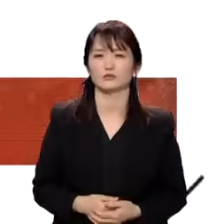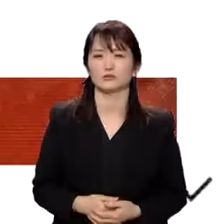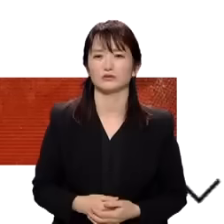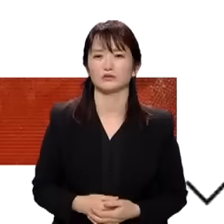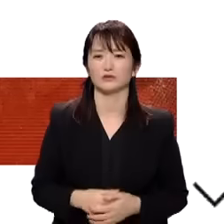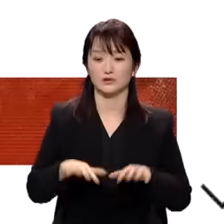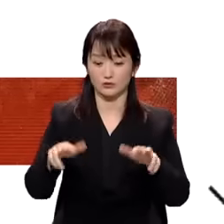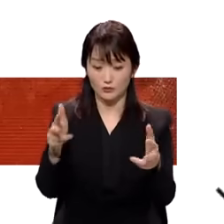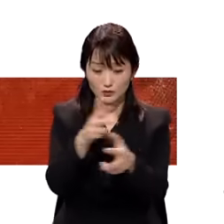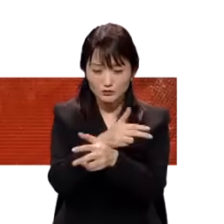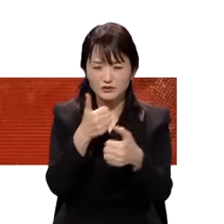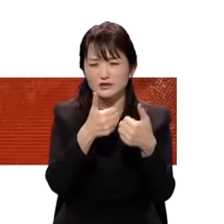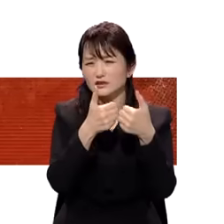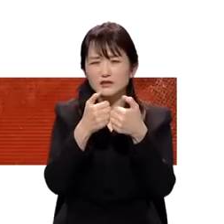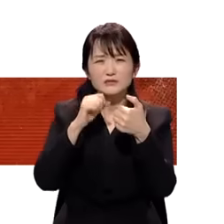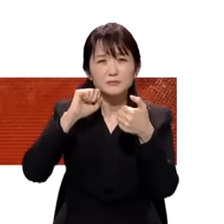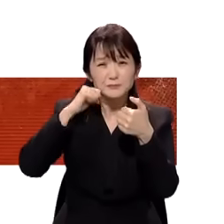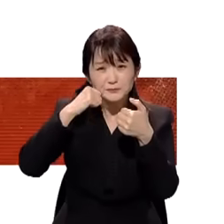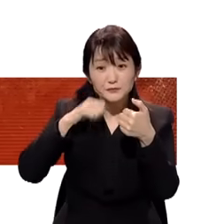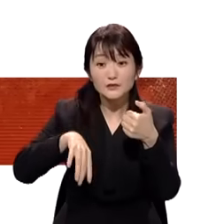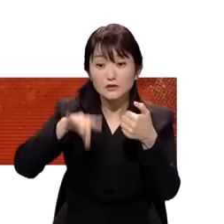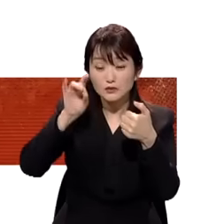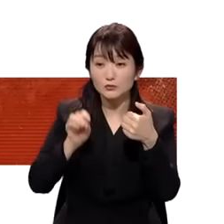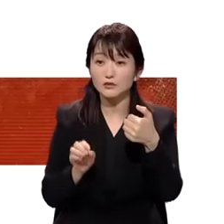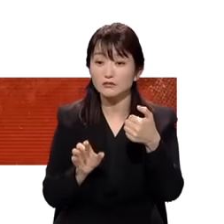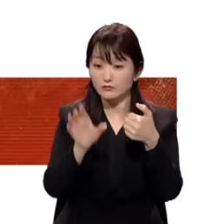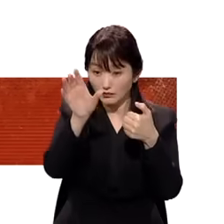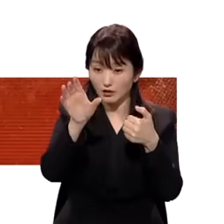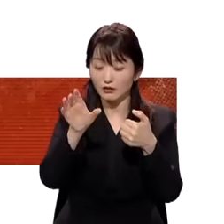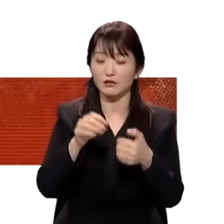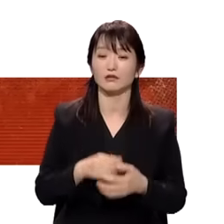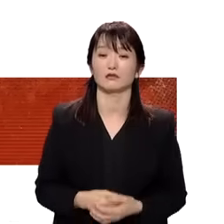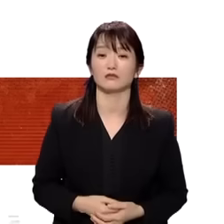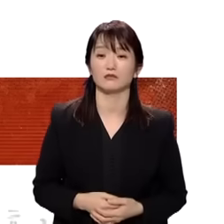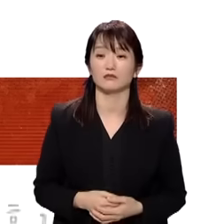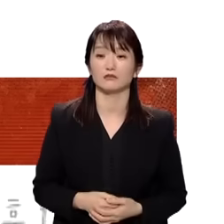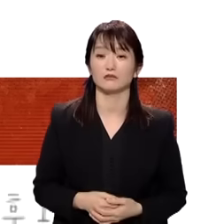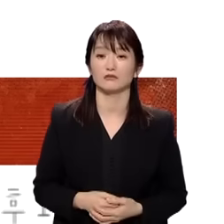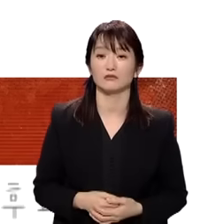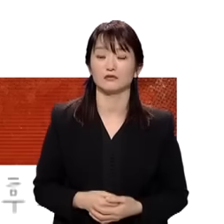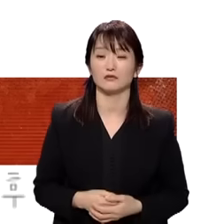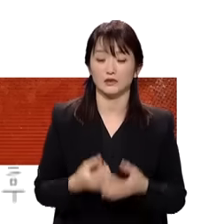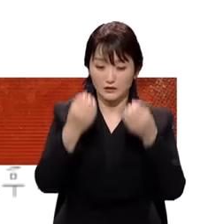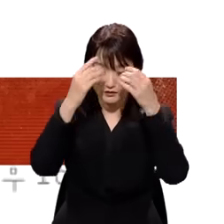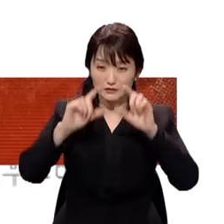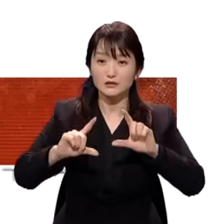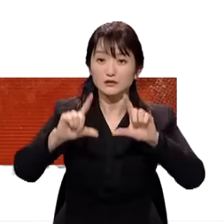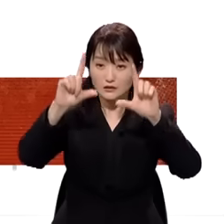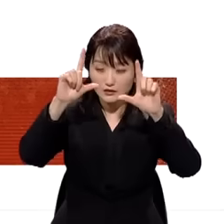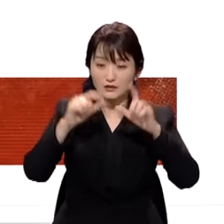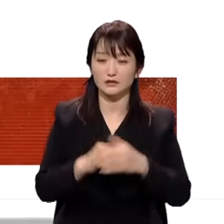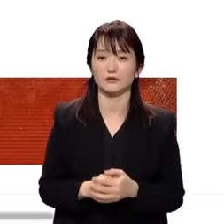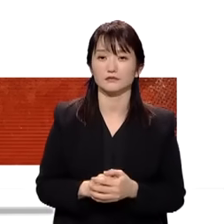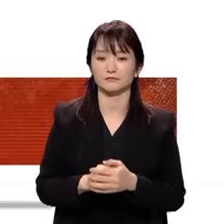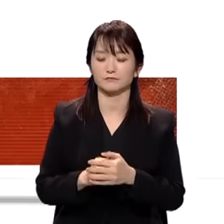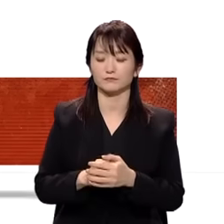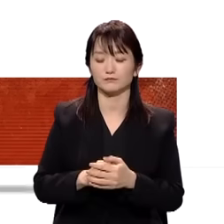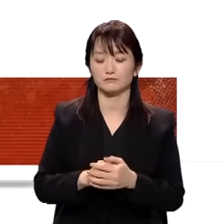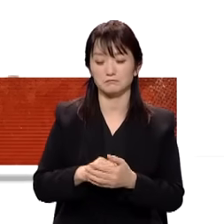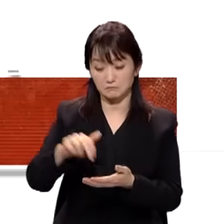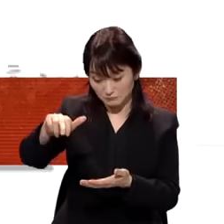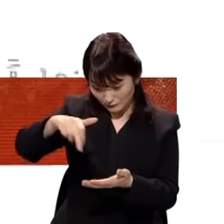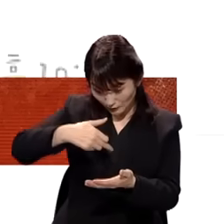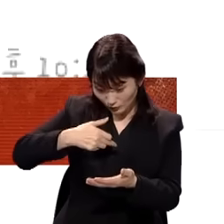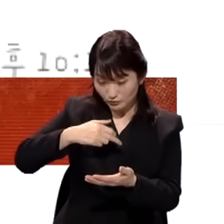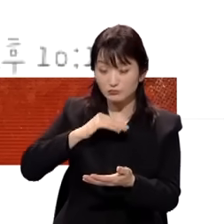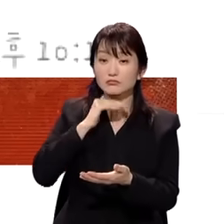이번 주간에 상담이 어렵습니다라는 답이 처음에 떴답니다. 그래서 아 그러면 1월 돼서 새해 돼서 정상적으로 답변이 오겠거니라고